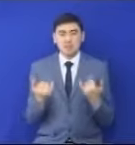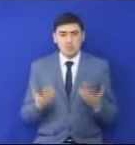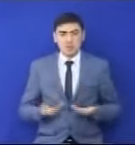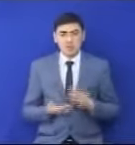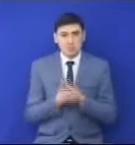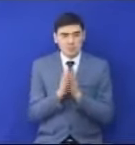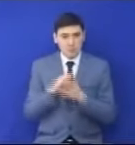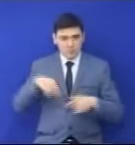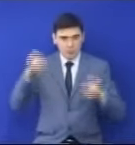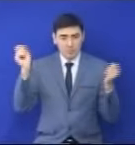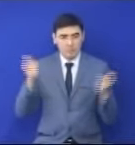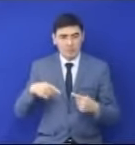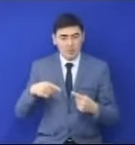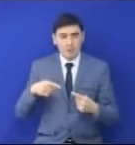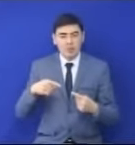заманымызға байланысты